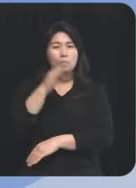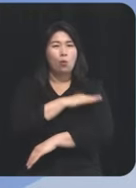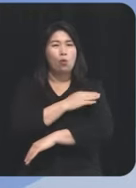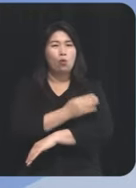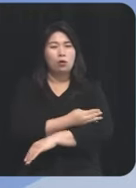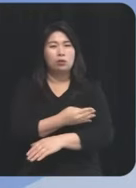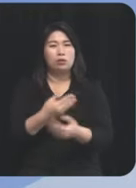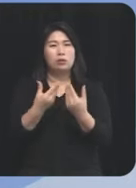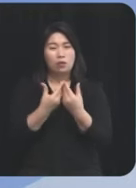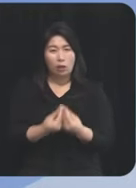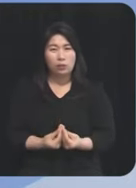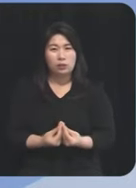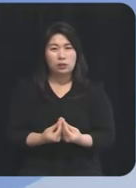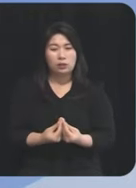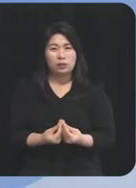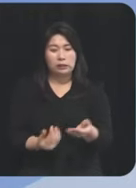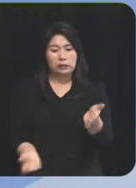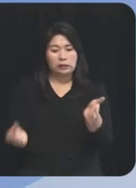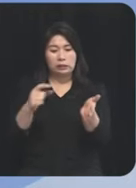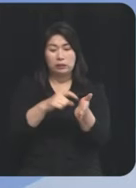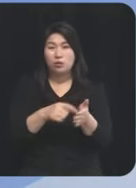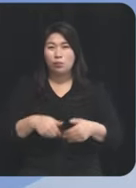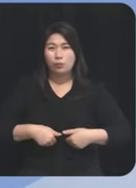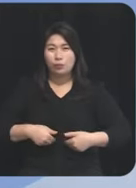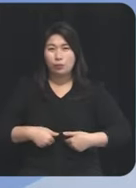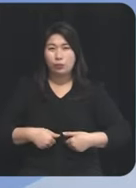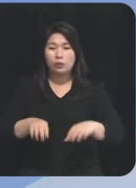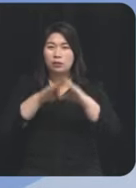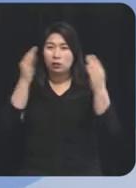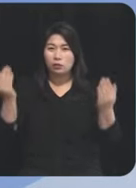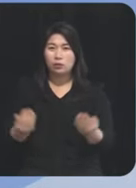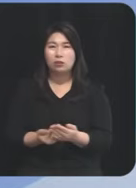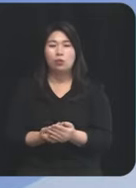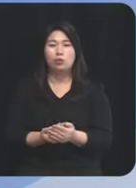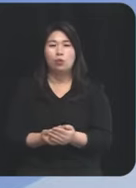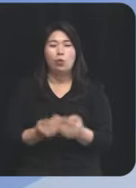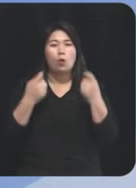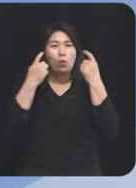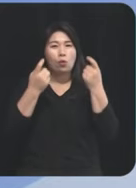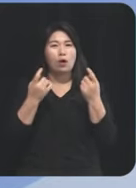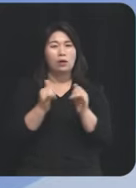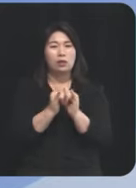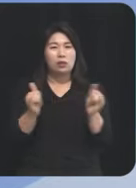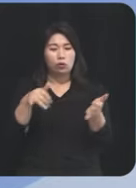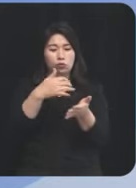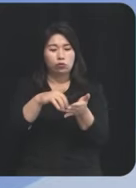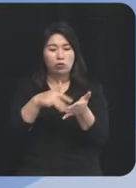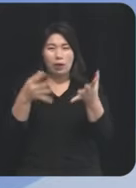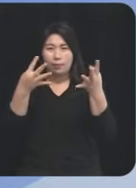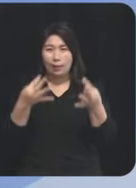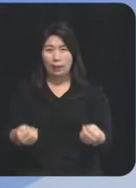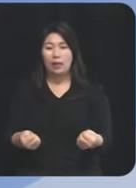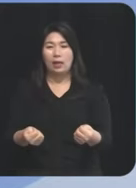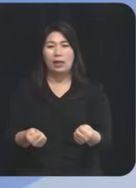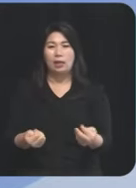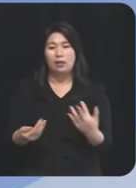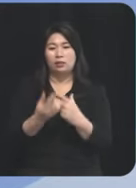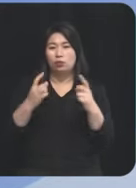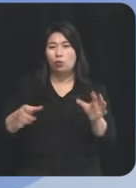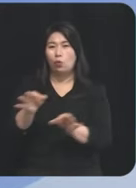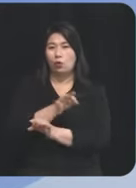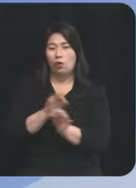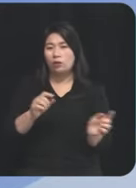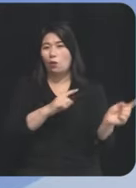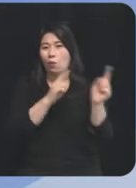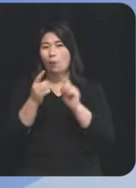조항을 집어넣으려고 하고 있습니다. 그래서 전체적으로 관광 인력의 수가 많아지게 해서 제주도의 경제를